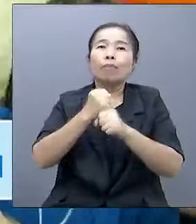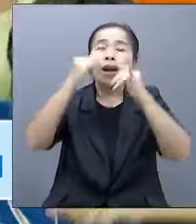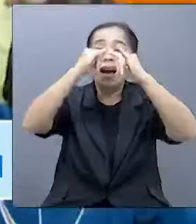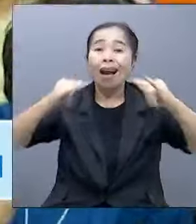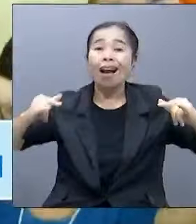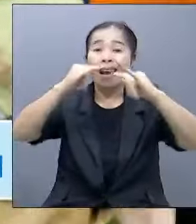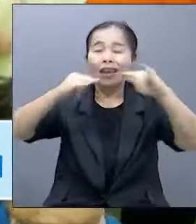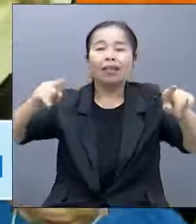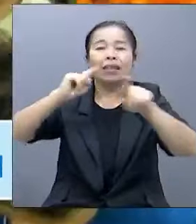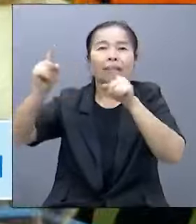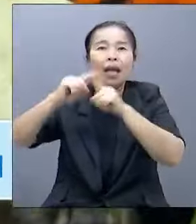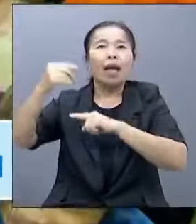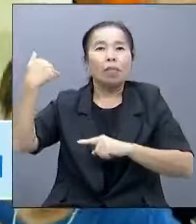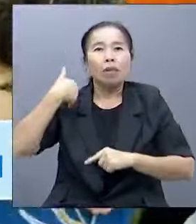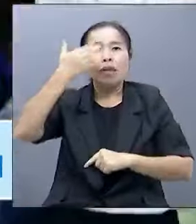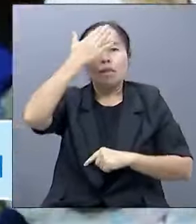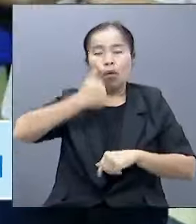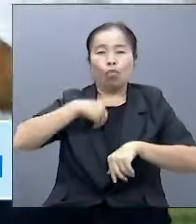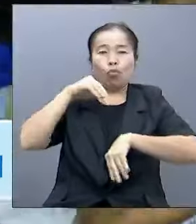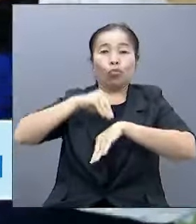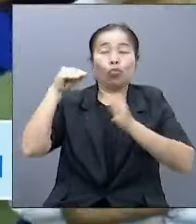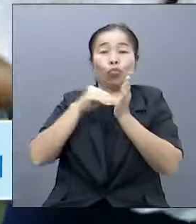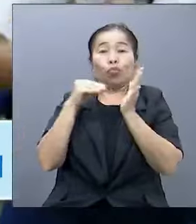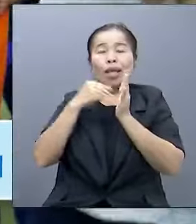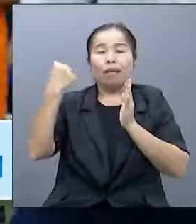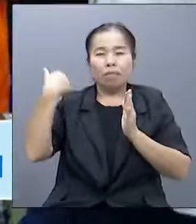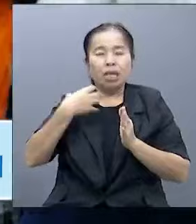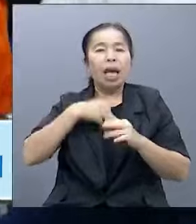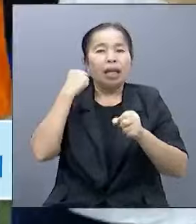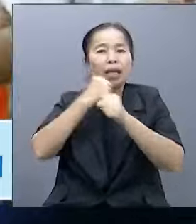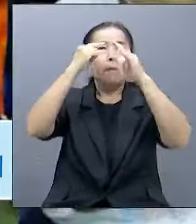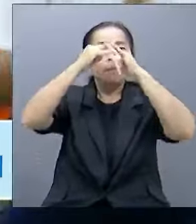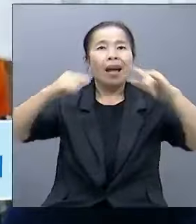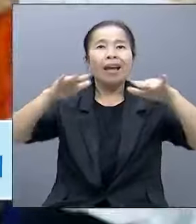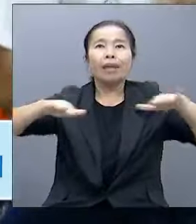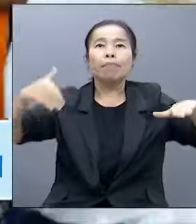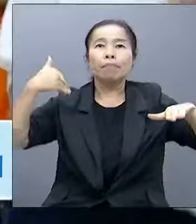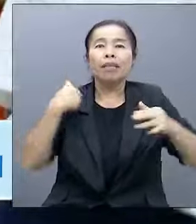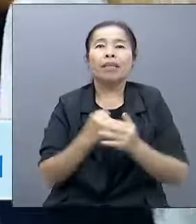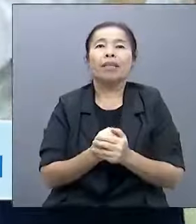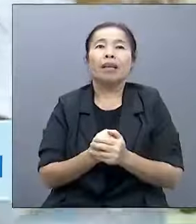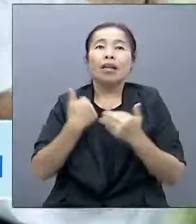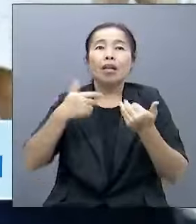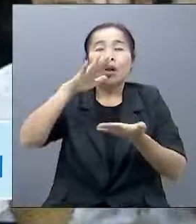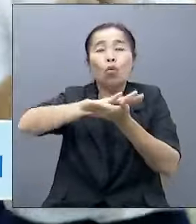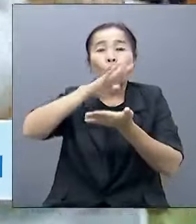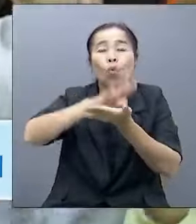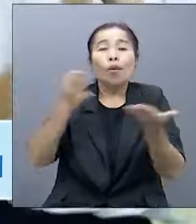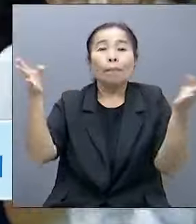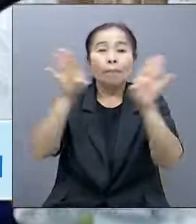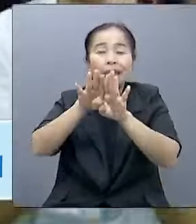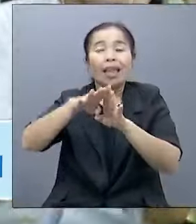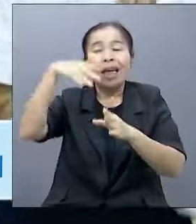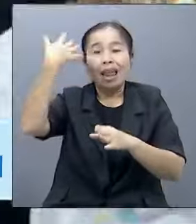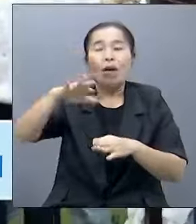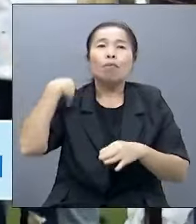บายของผู้บริหารกรุงเทพมหานครเหมือนกันหลังจากที่เราปิดเทอมเนี่ยพ่อแม่ก็ยังต้องทำ